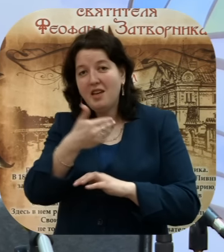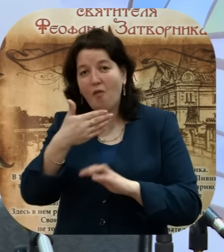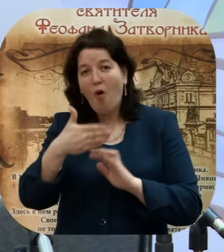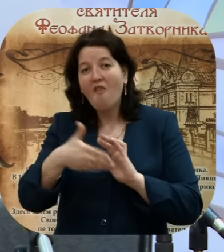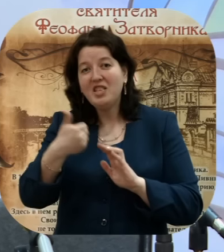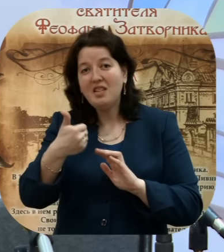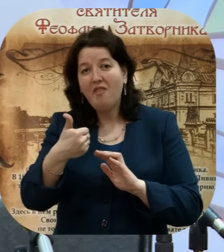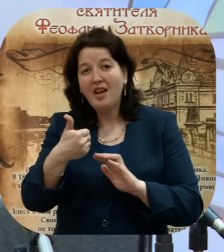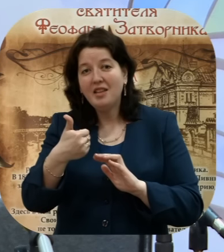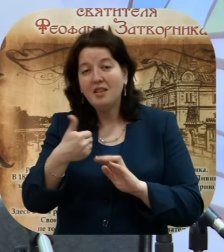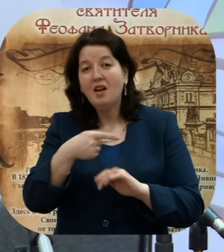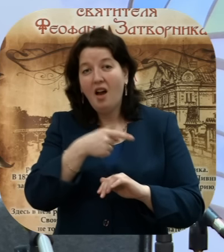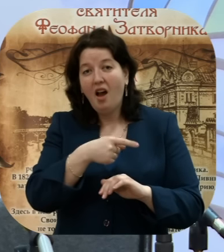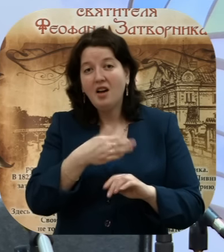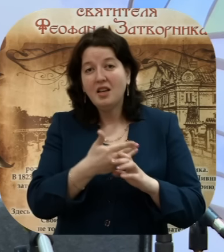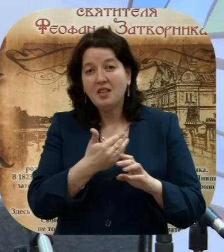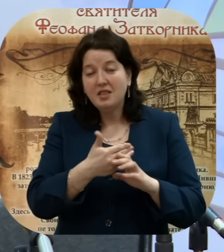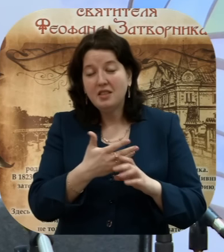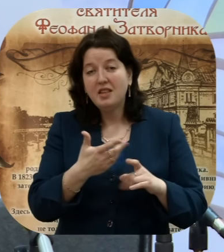Продать его в рабство, все,